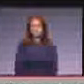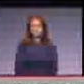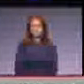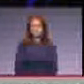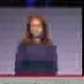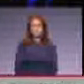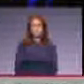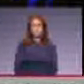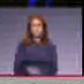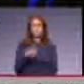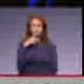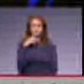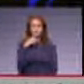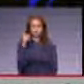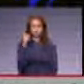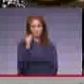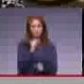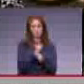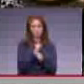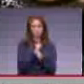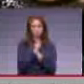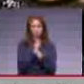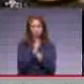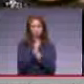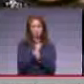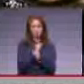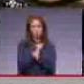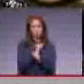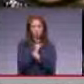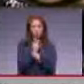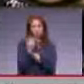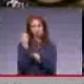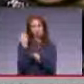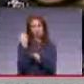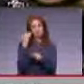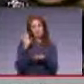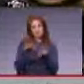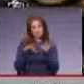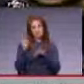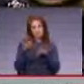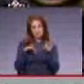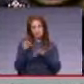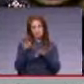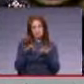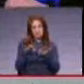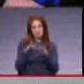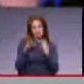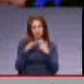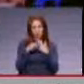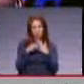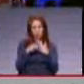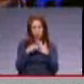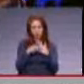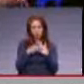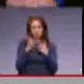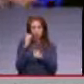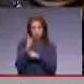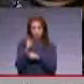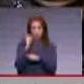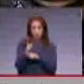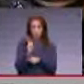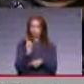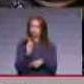عملت الراقصة والسياسي مثلا؟ لا، ما كنتش اسأله. قال ليش انت عامله اسقاط سياسي او كشف مصدور؟ لا لا لا لا لا، انت عملتي افلام. لا لا لا لا،